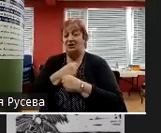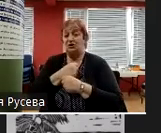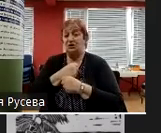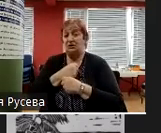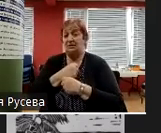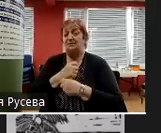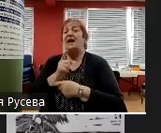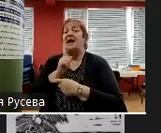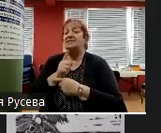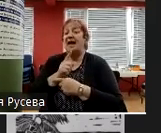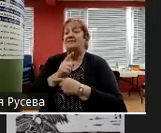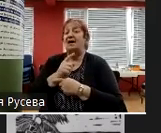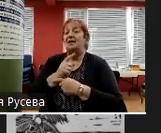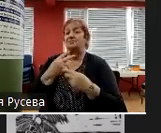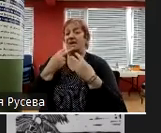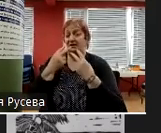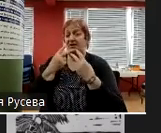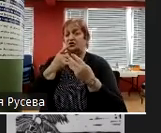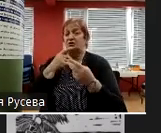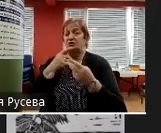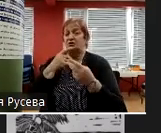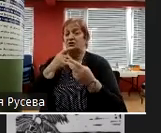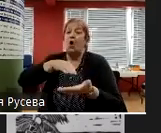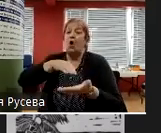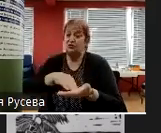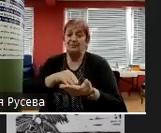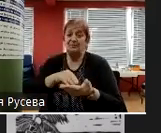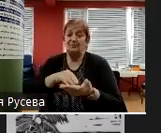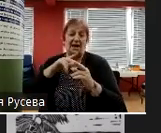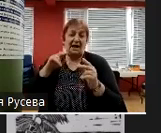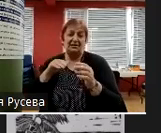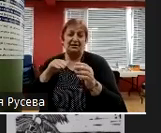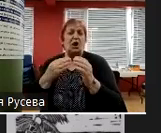Да трябва да се уверите, че са достъпни на различните устройства.